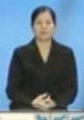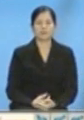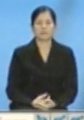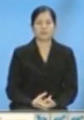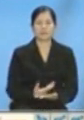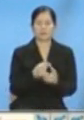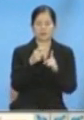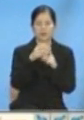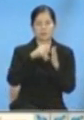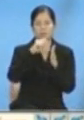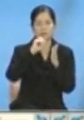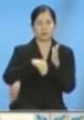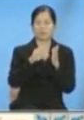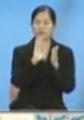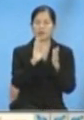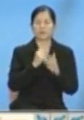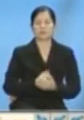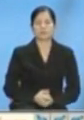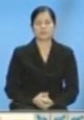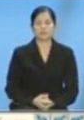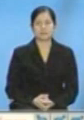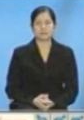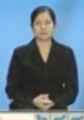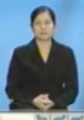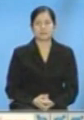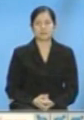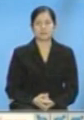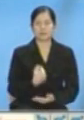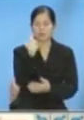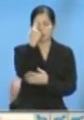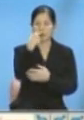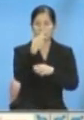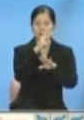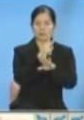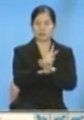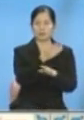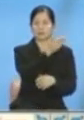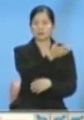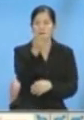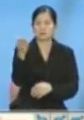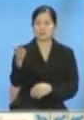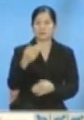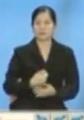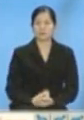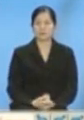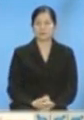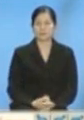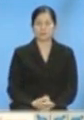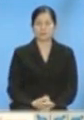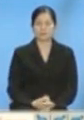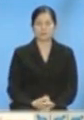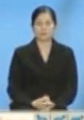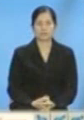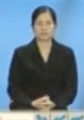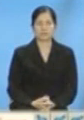ไม่เห็นต้องถอนเลย ก็ท่านประธาน ผมสรุปแล้วผมหรือท่านเป็นประธานน่ะ ผมเป็นสมาชิกท่านเป็นประธานแต่ว่